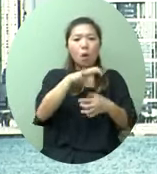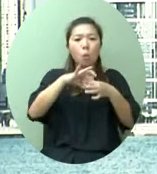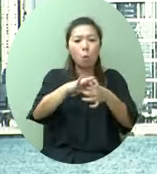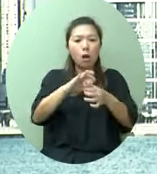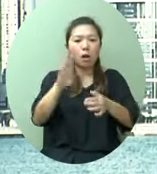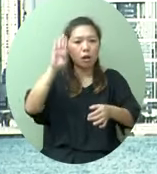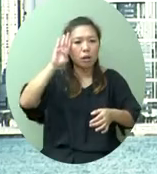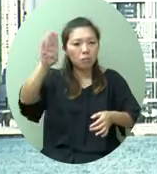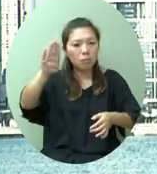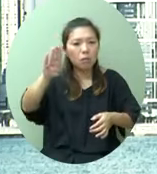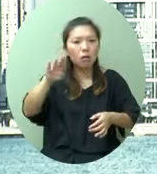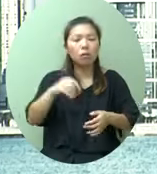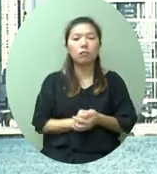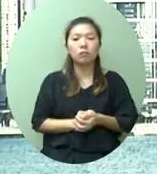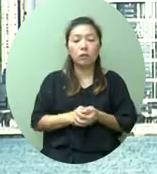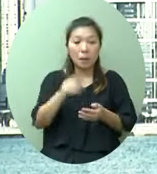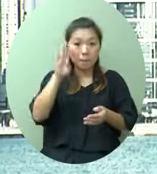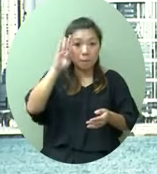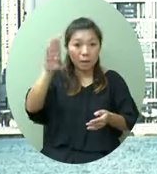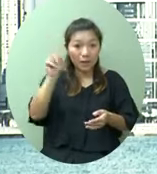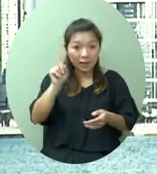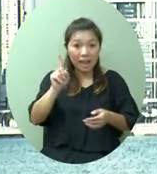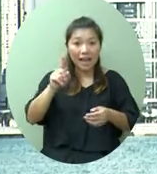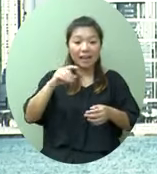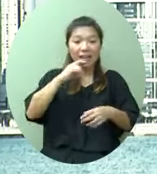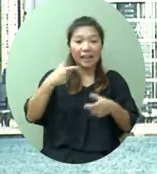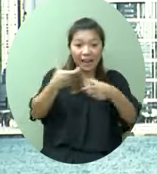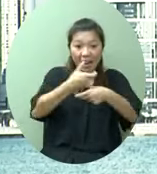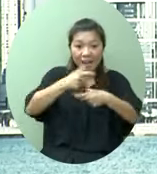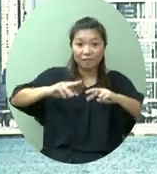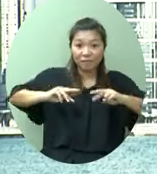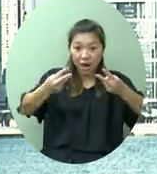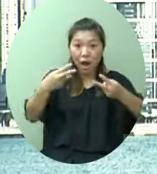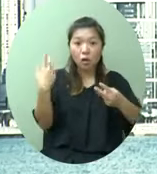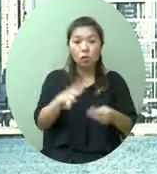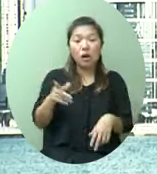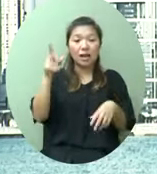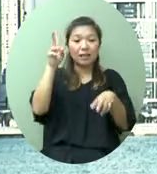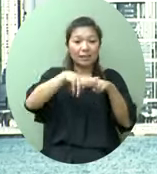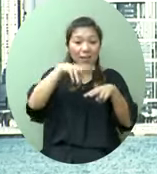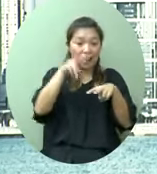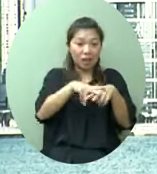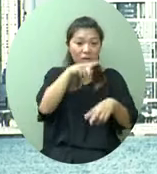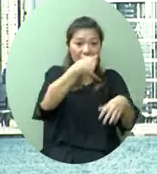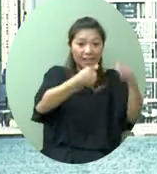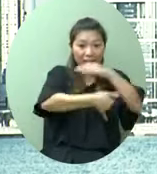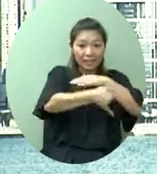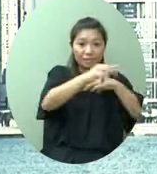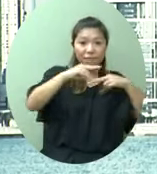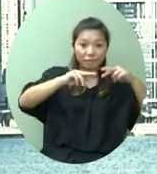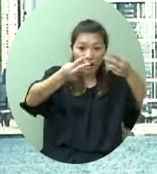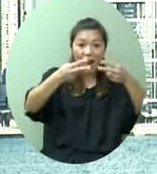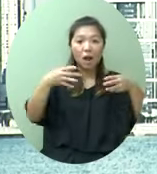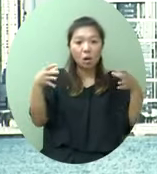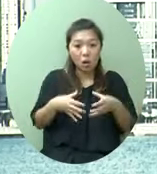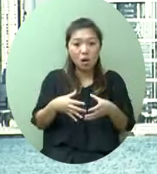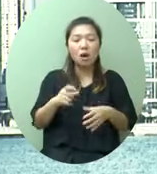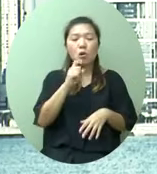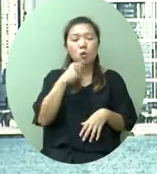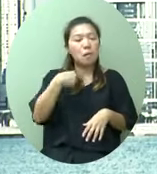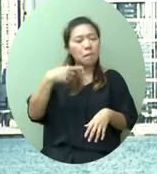咁當然喺未來裏邊咧，就經濟發展好重要啦，融入國家發展大局好重要。但係我完全明白市